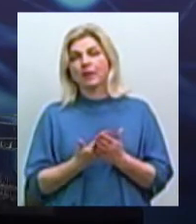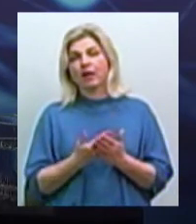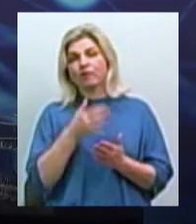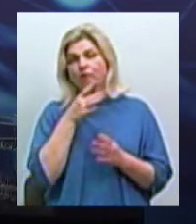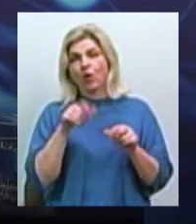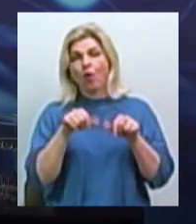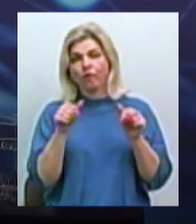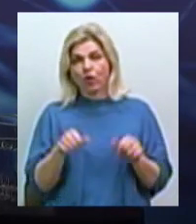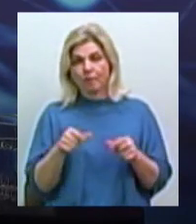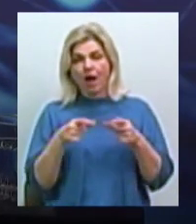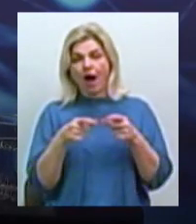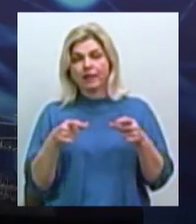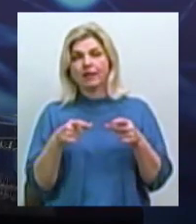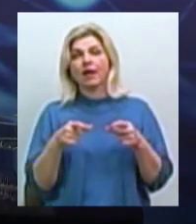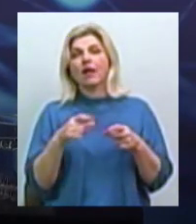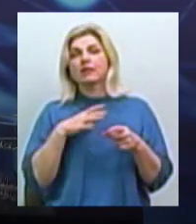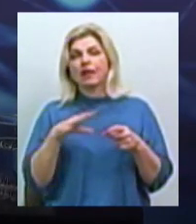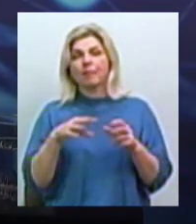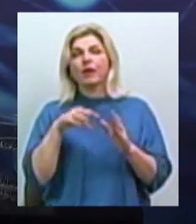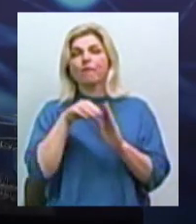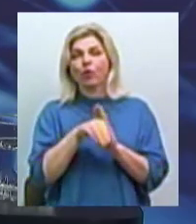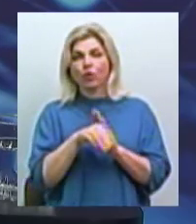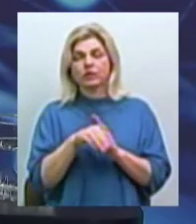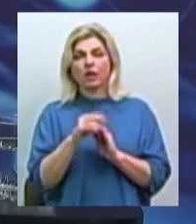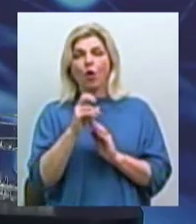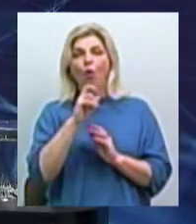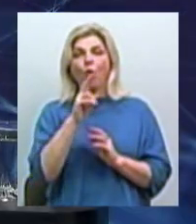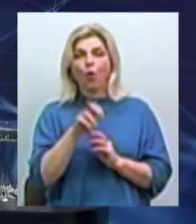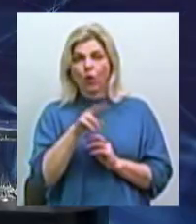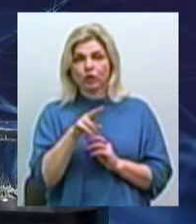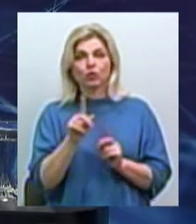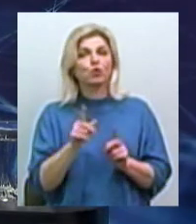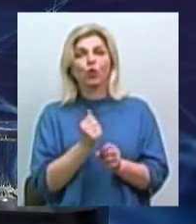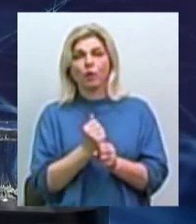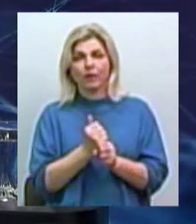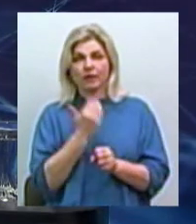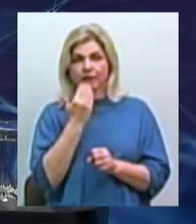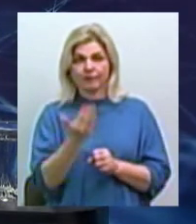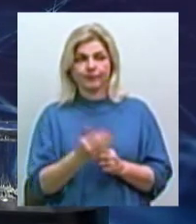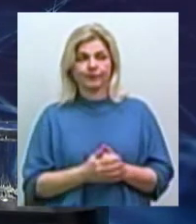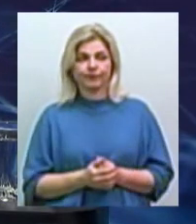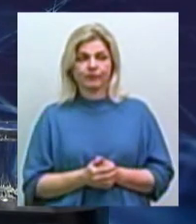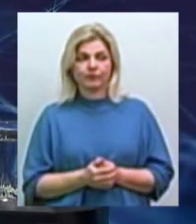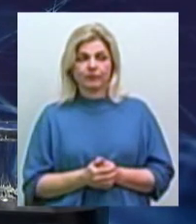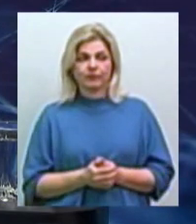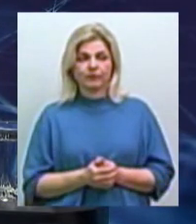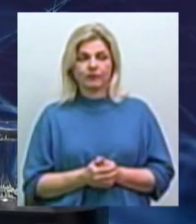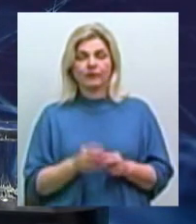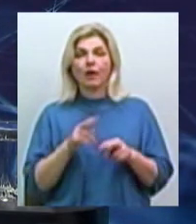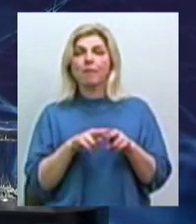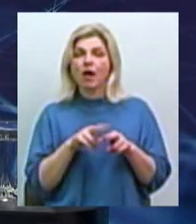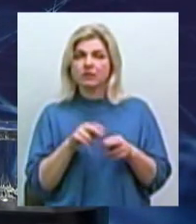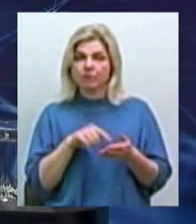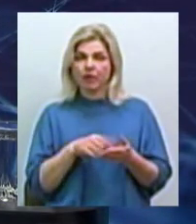оформленні ID-картки не було внесено ідентифікаційного коду, що робити? Ну, в такому разі паспорт